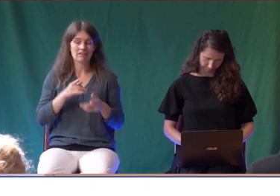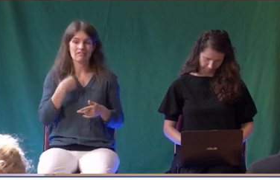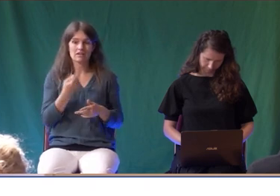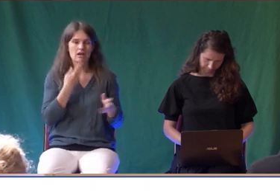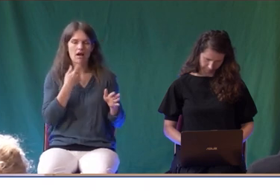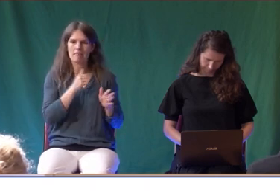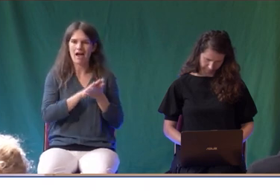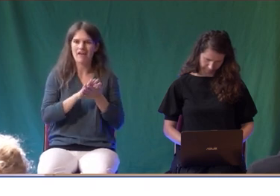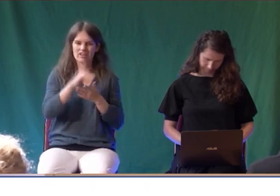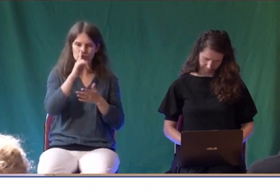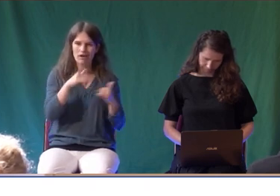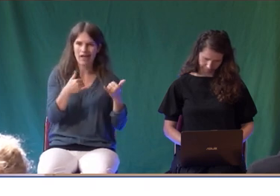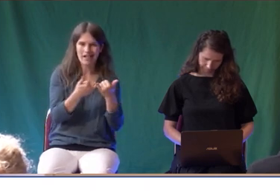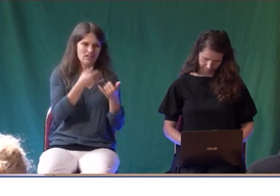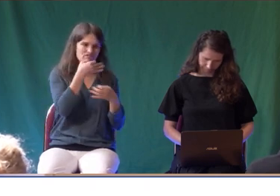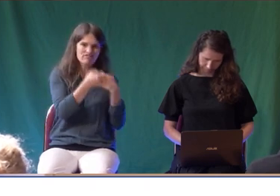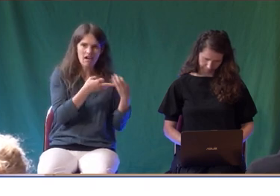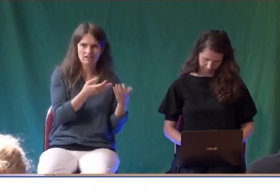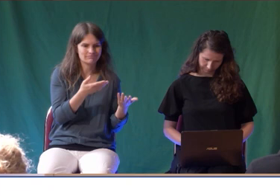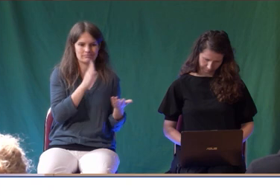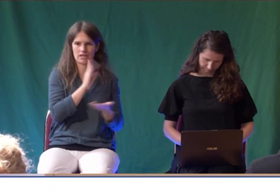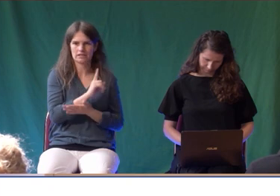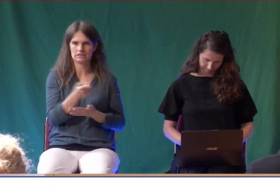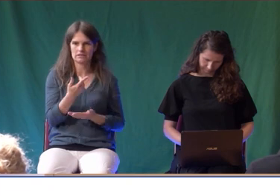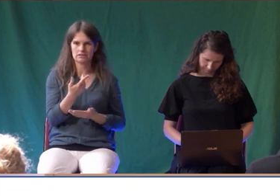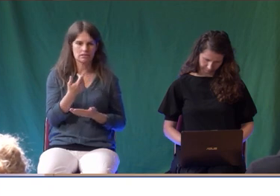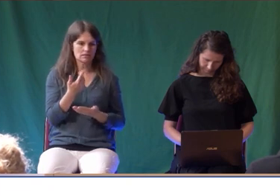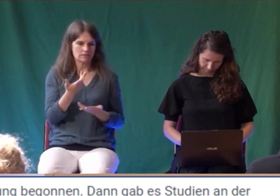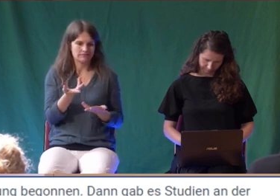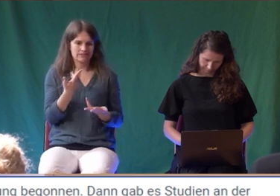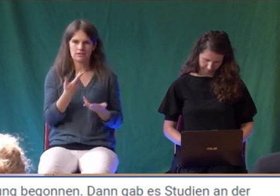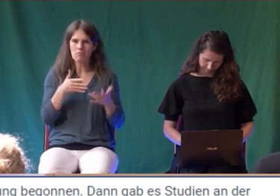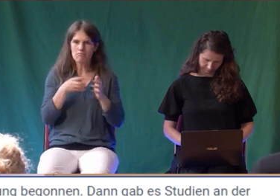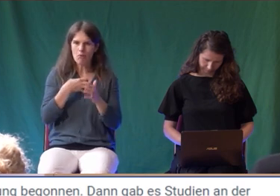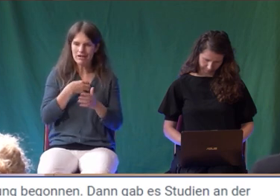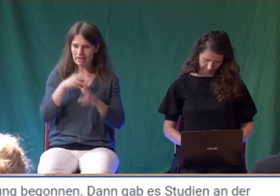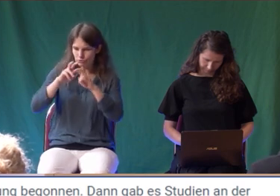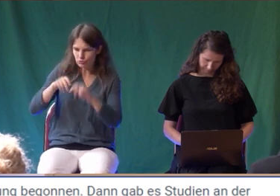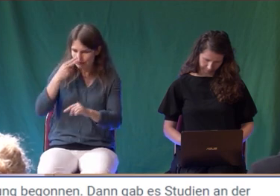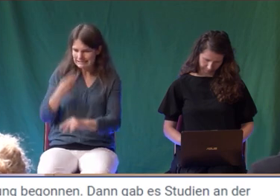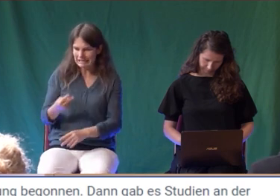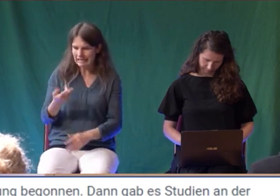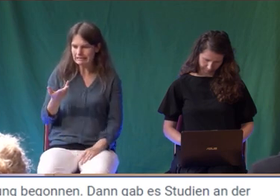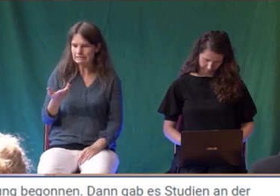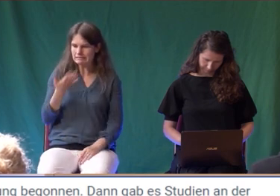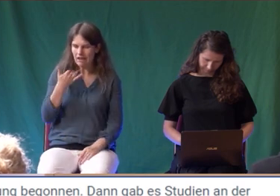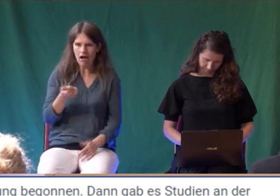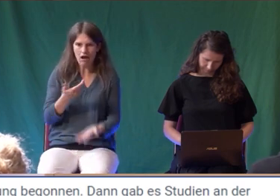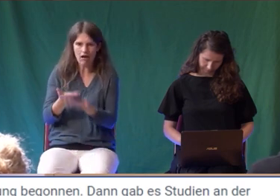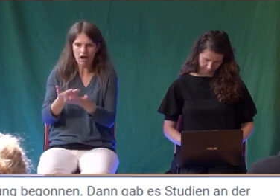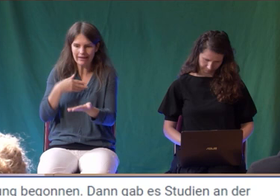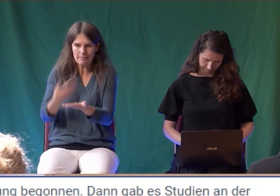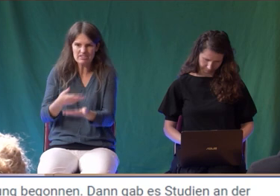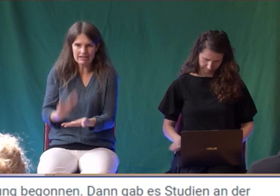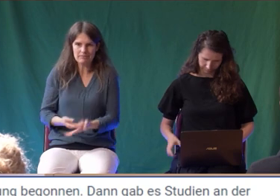befragen weil wir ja die Probleme in den Studien gesehen haben haben gesagt wir können nicht bloß befragen und dann sagen bleibt mit euren Problemen alleine sondern wir haben